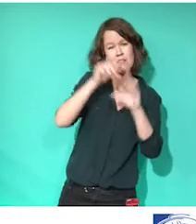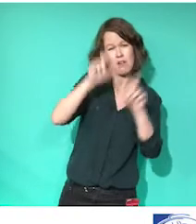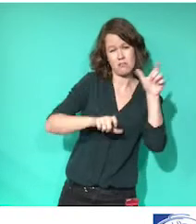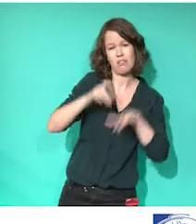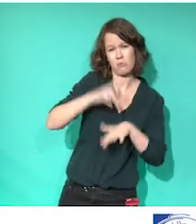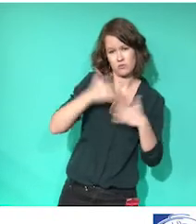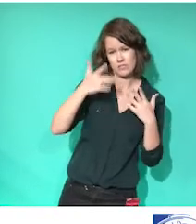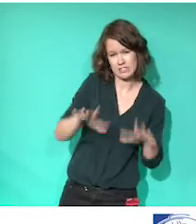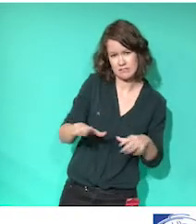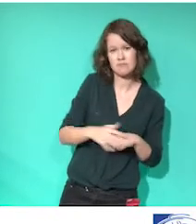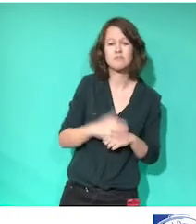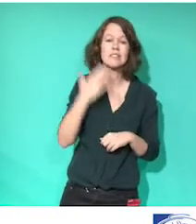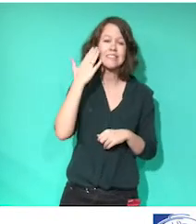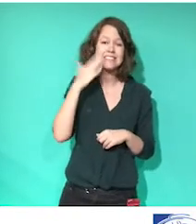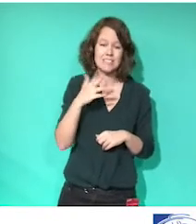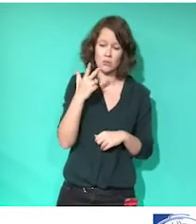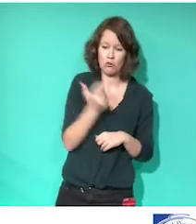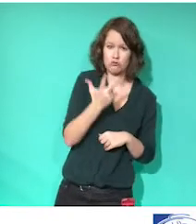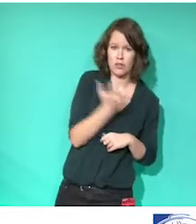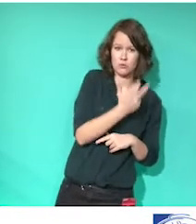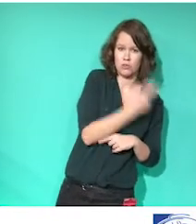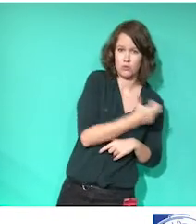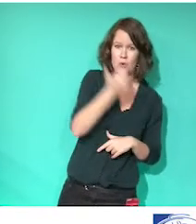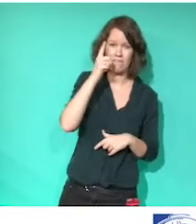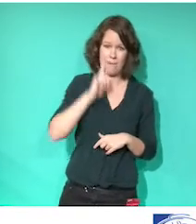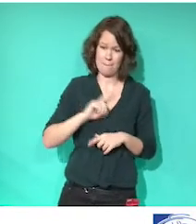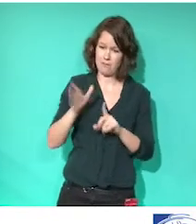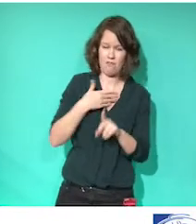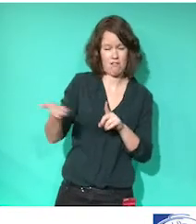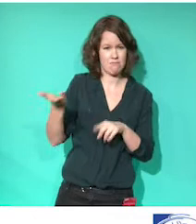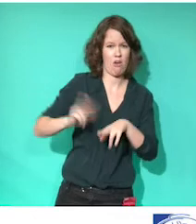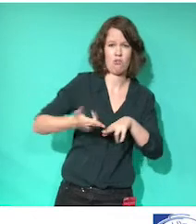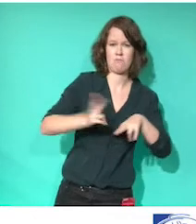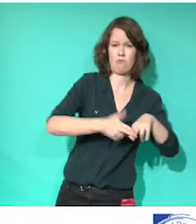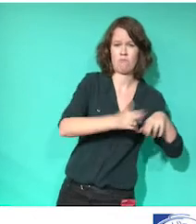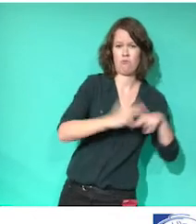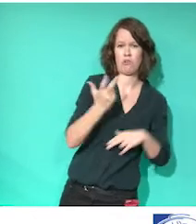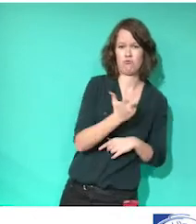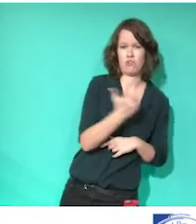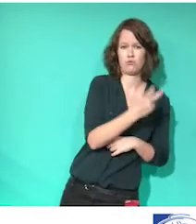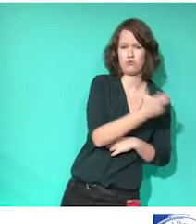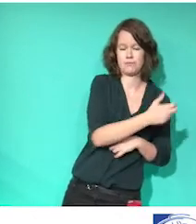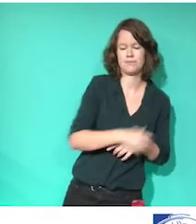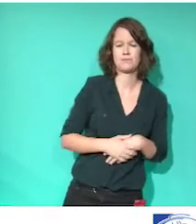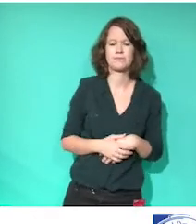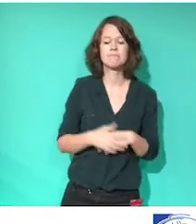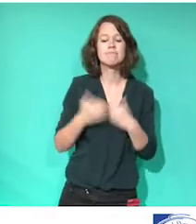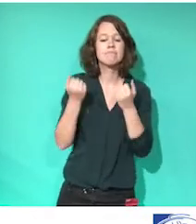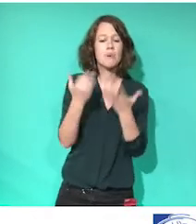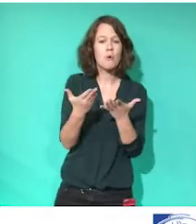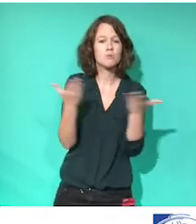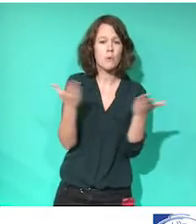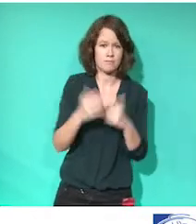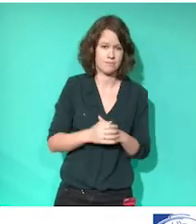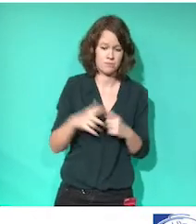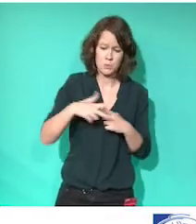sous les coups de son conjoint, on le sait, tous les 3 jours. Donc, les propositions en fait, de cet atelier ont été en fait en donnant